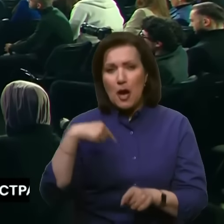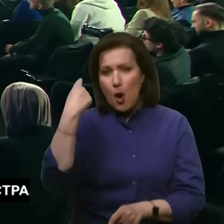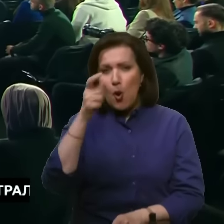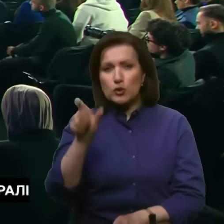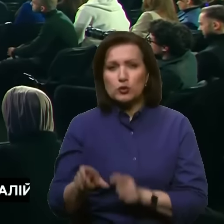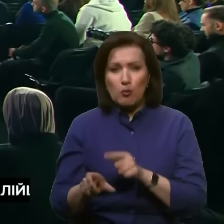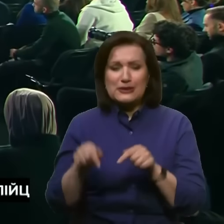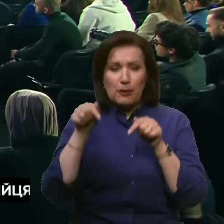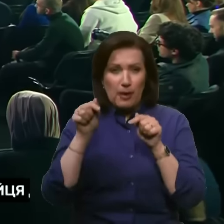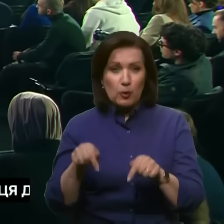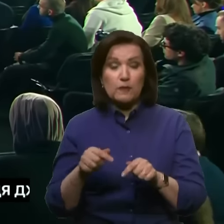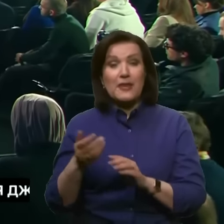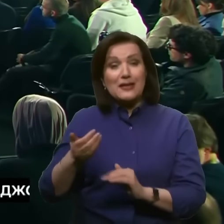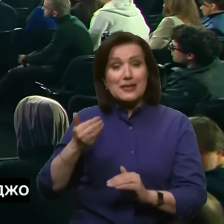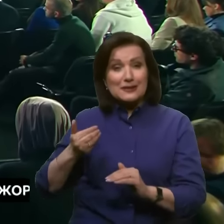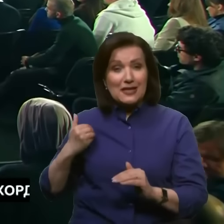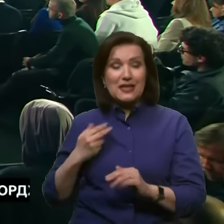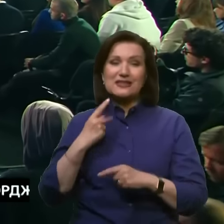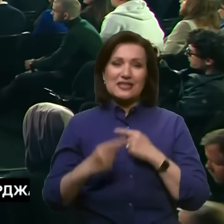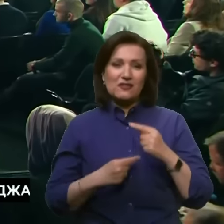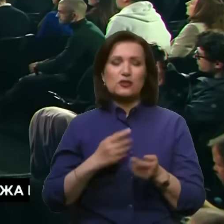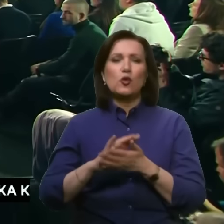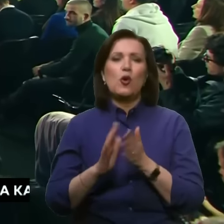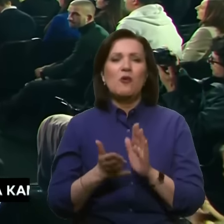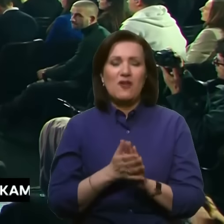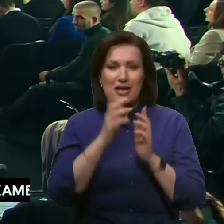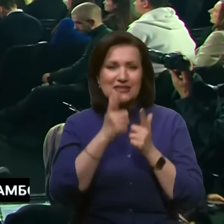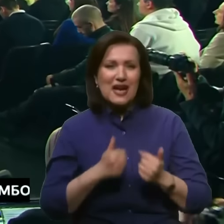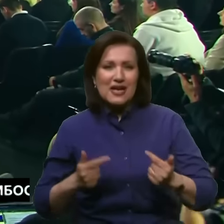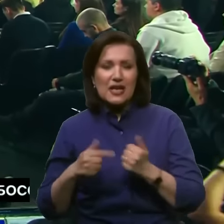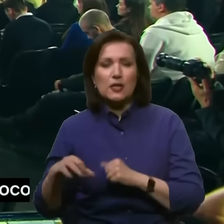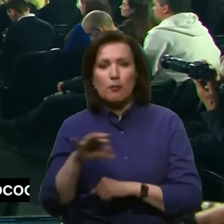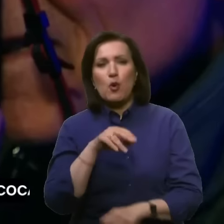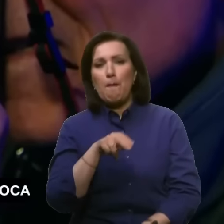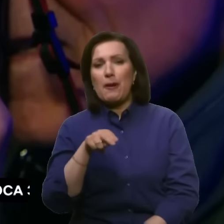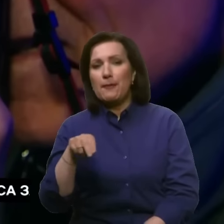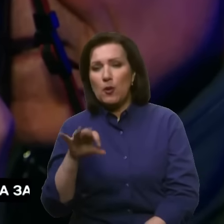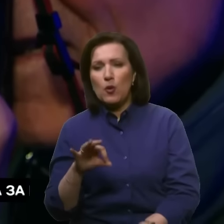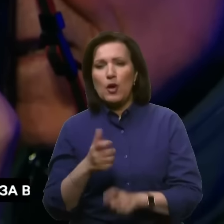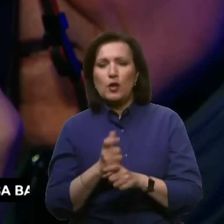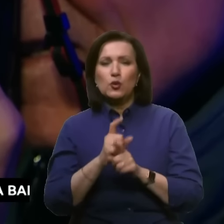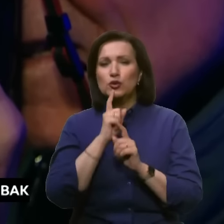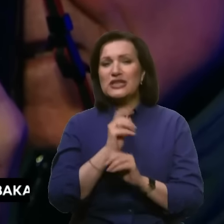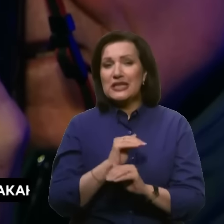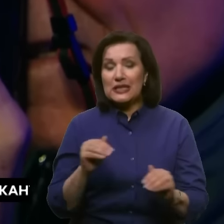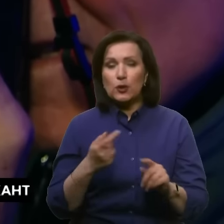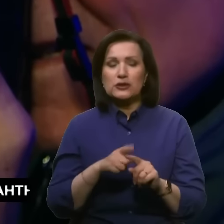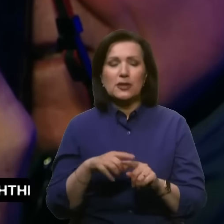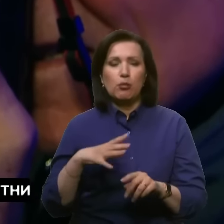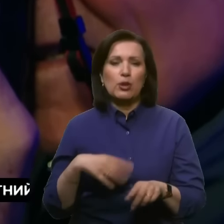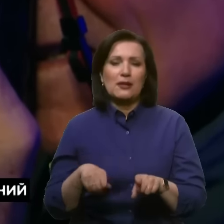особисто, прямо тут. Заздалегідь, зазвичай домовляються країни про ППО, і дуже тихо, і це була